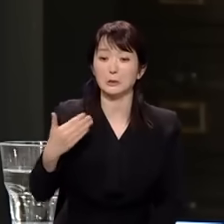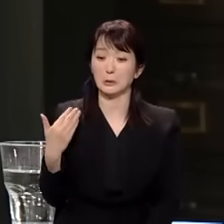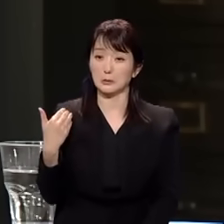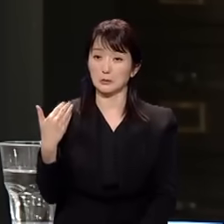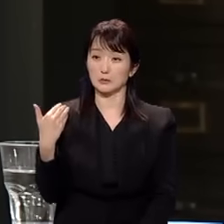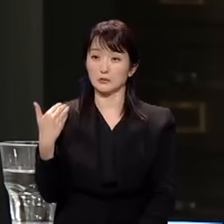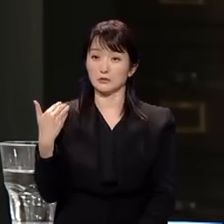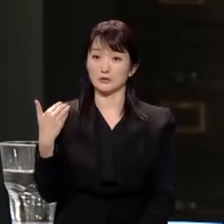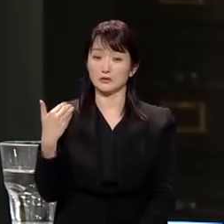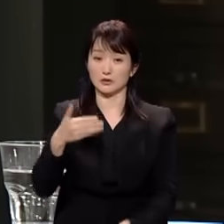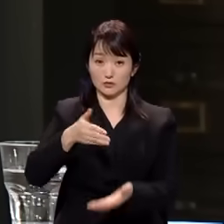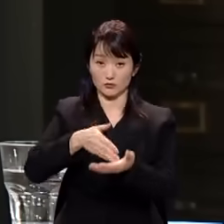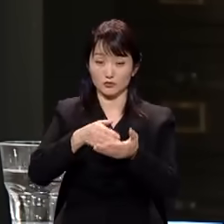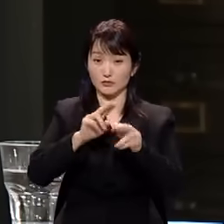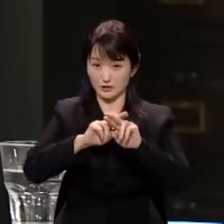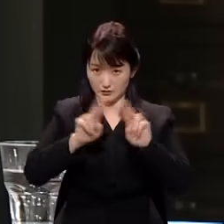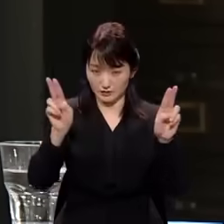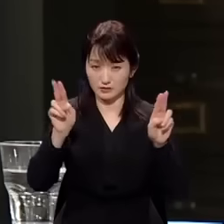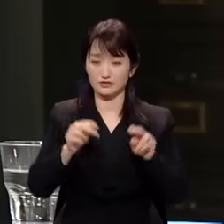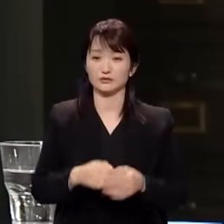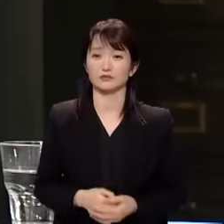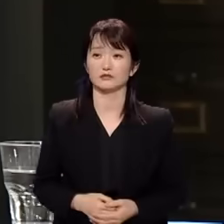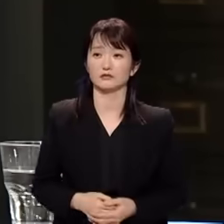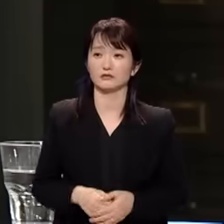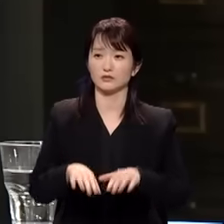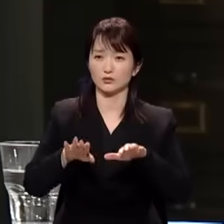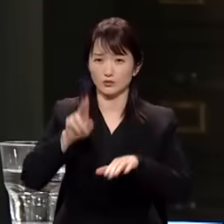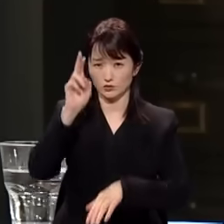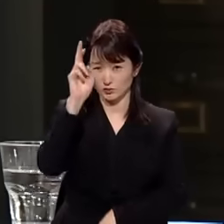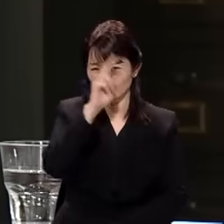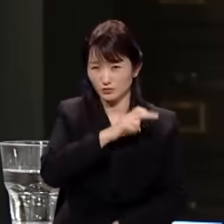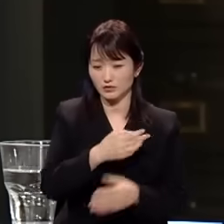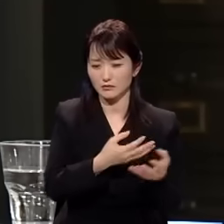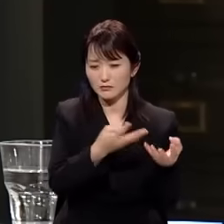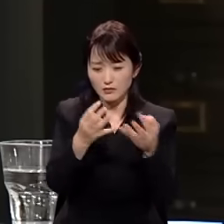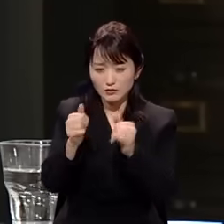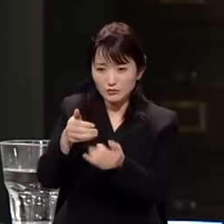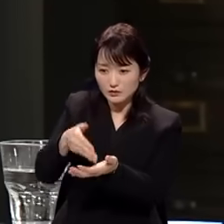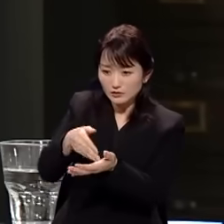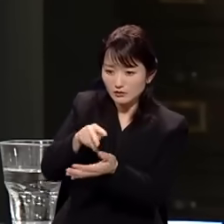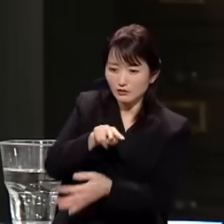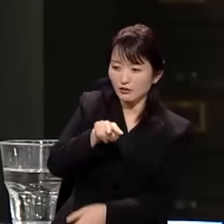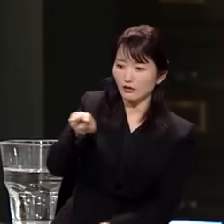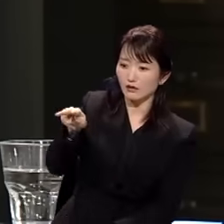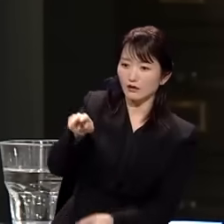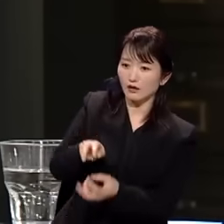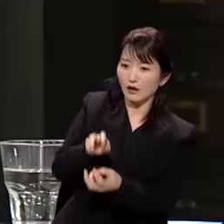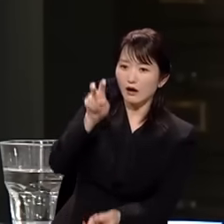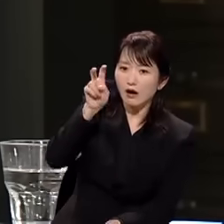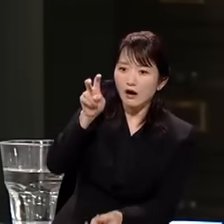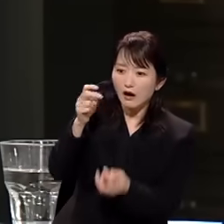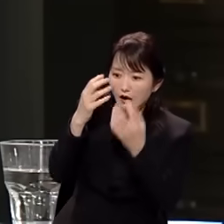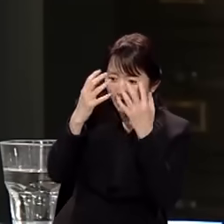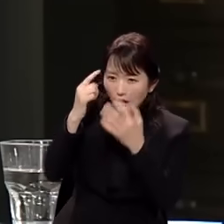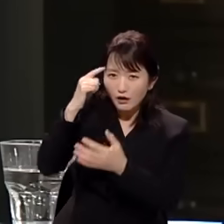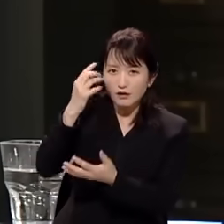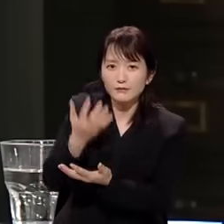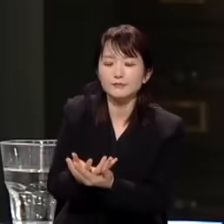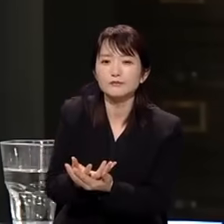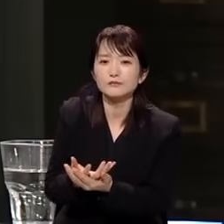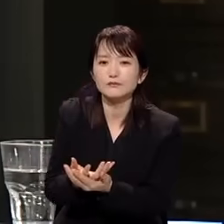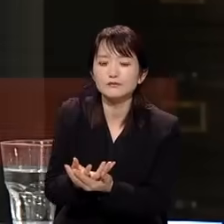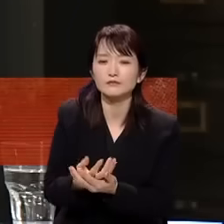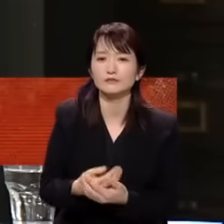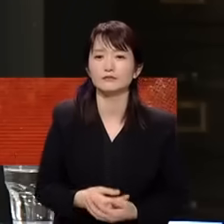또 취소가 됐습니다. 자, 오늘 뭐 오전부터 많은 분들이 이 뉴스 정말 새 벽두부터 충격을 받으셨을